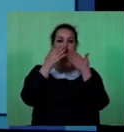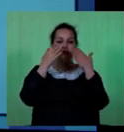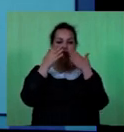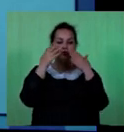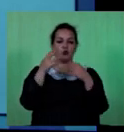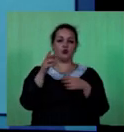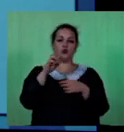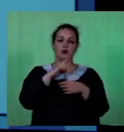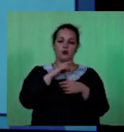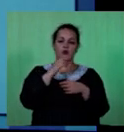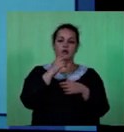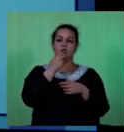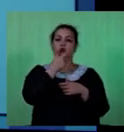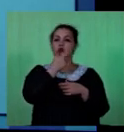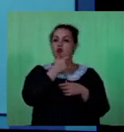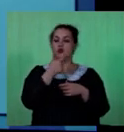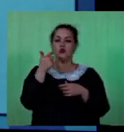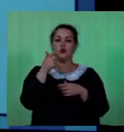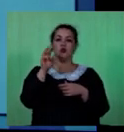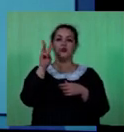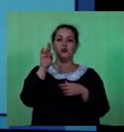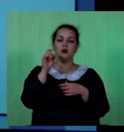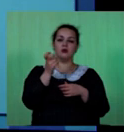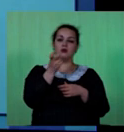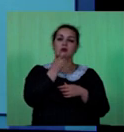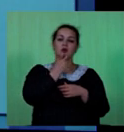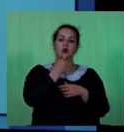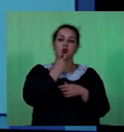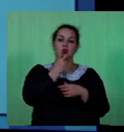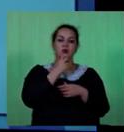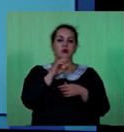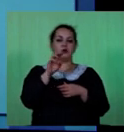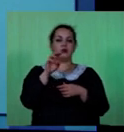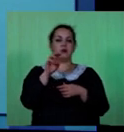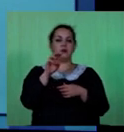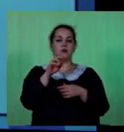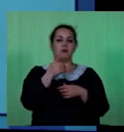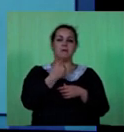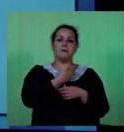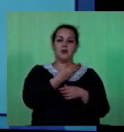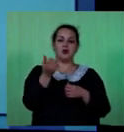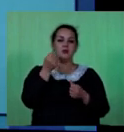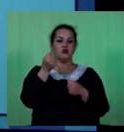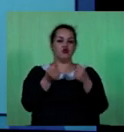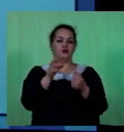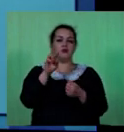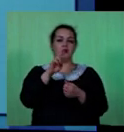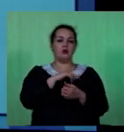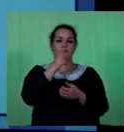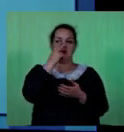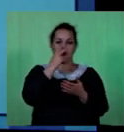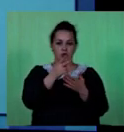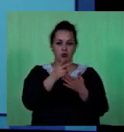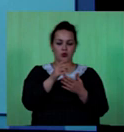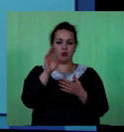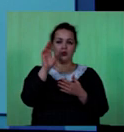«я любуюсь», «мы смеемся», «мы бежим», «я смотрю».